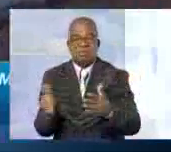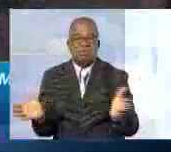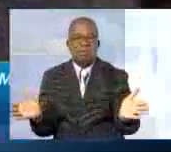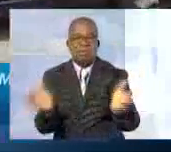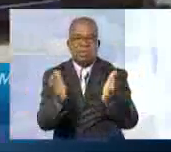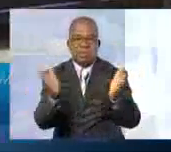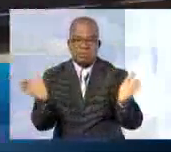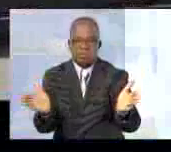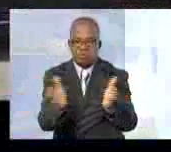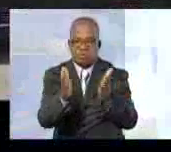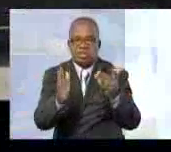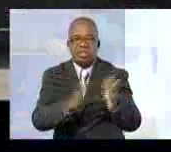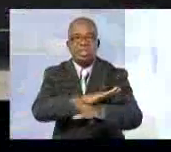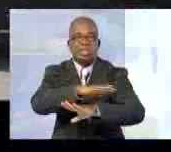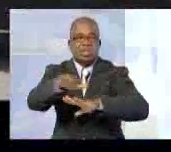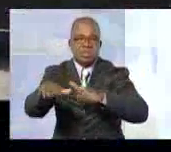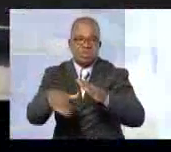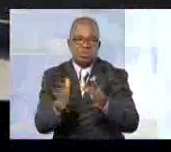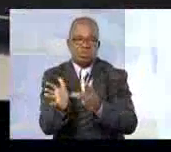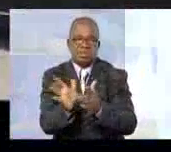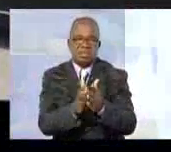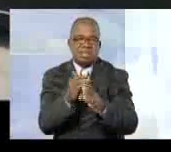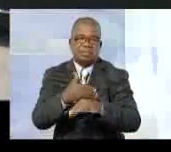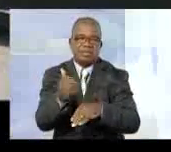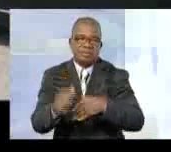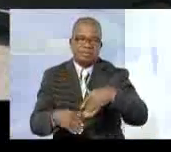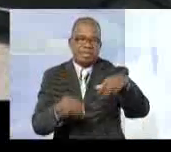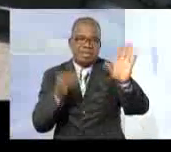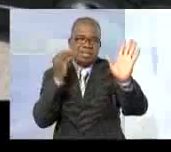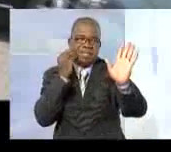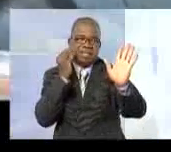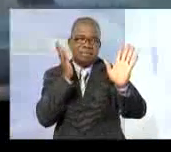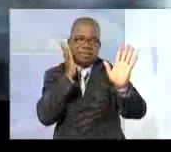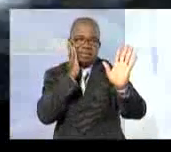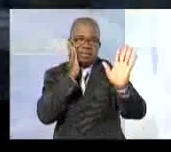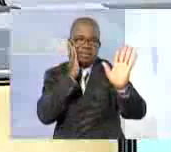ce deuil, ont alors regagné leur domicile.